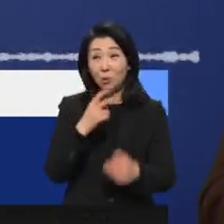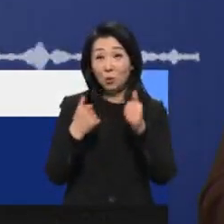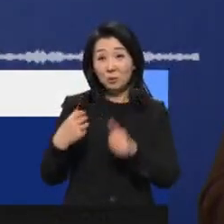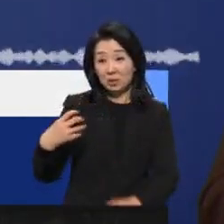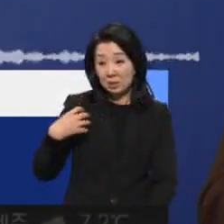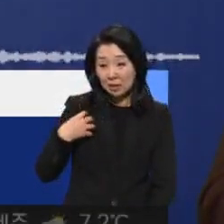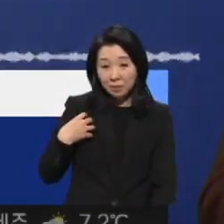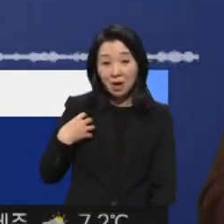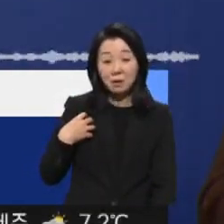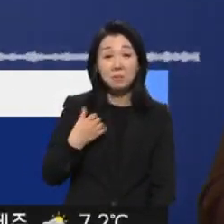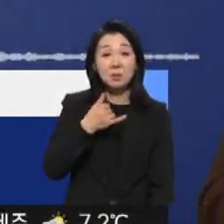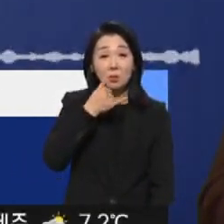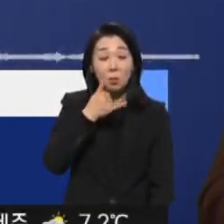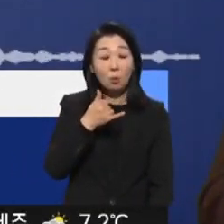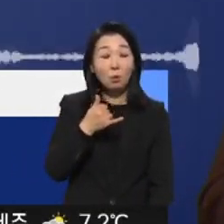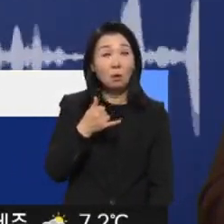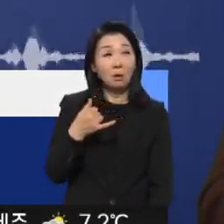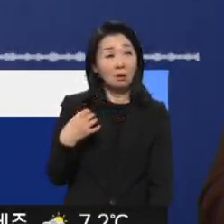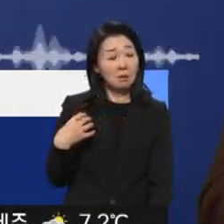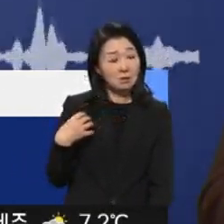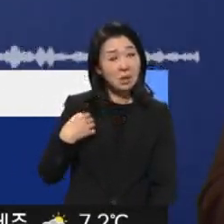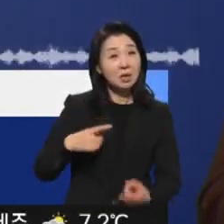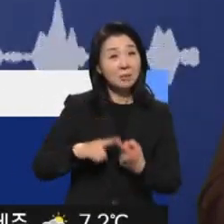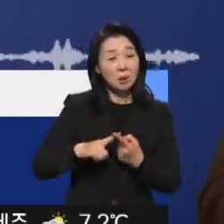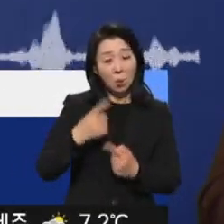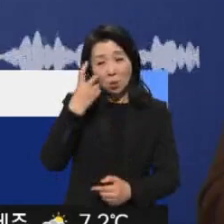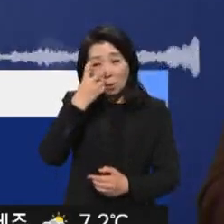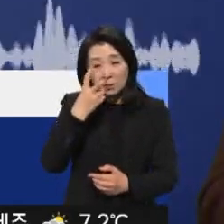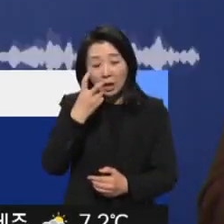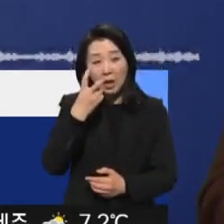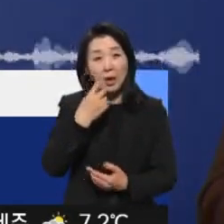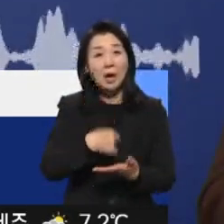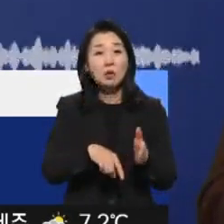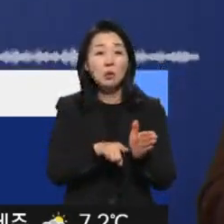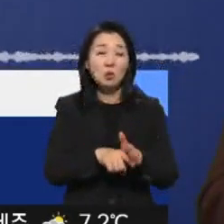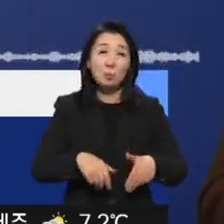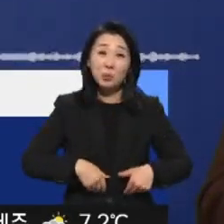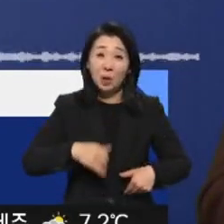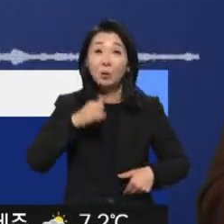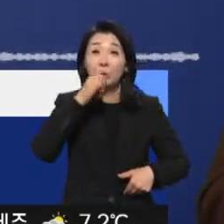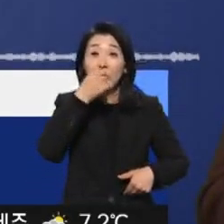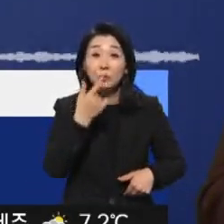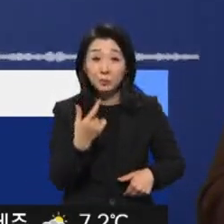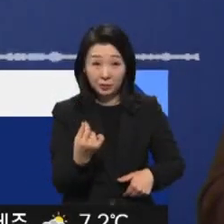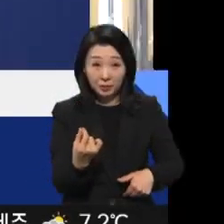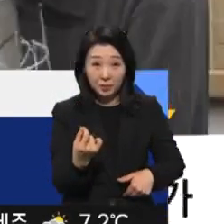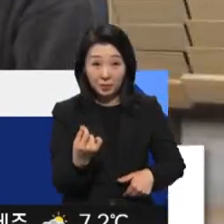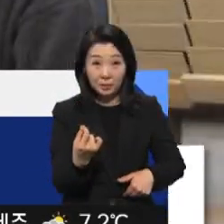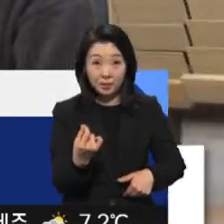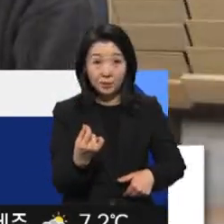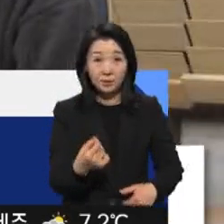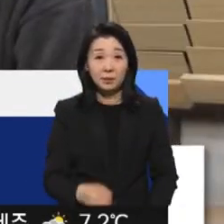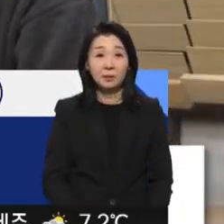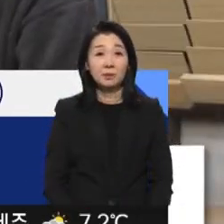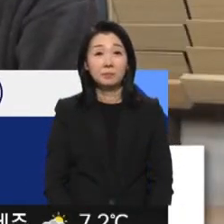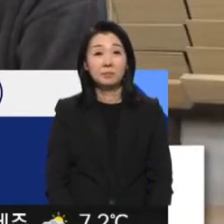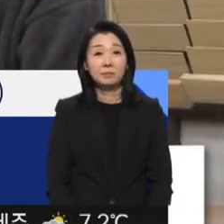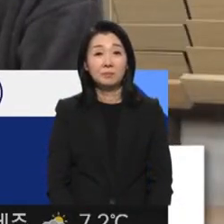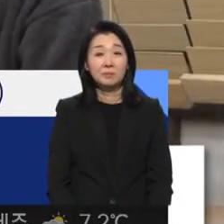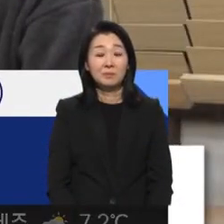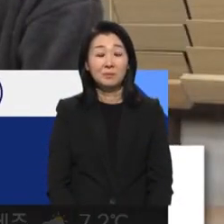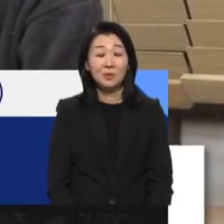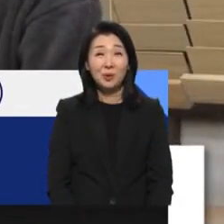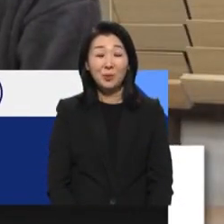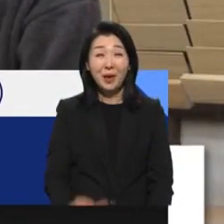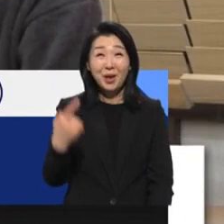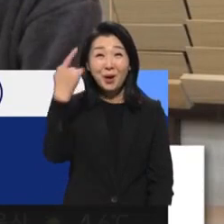책임감을 가지고 소신 있게 수사를 하기 위해서 일정 정도 필요한 부분도 있다라고 생각을 합니다. 그러니까 사실 그것 네.